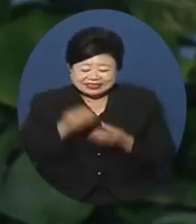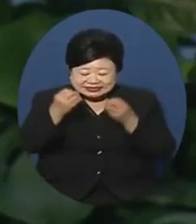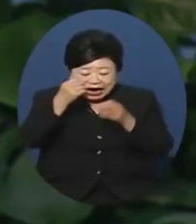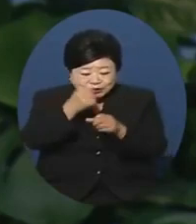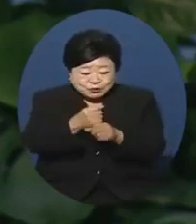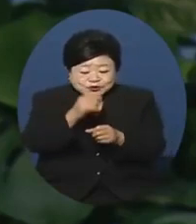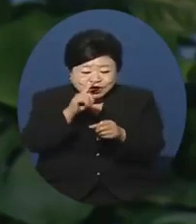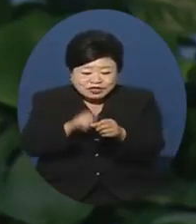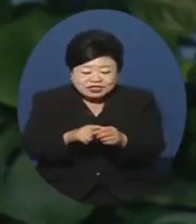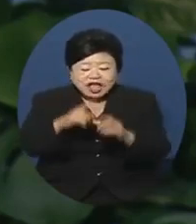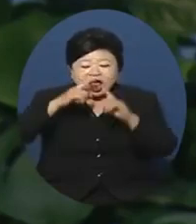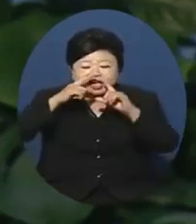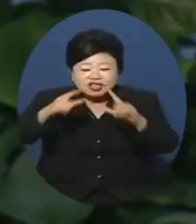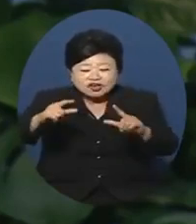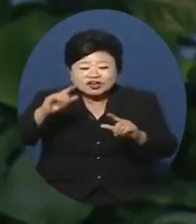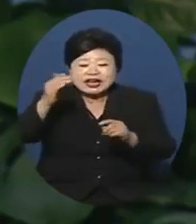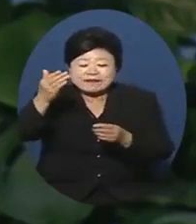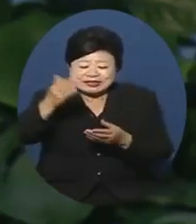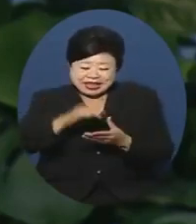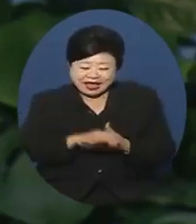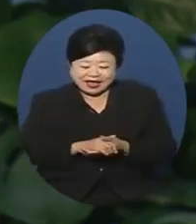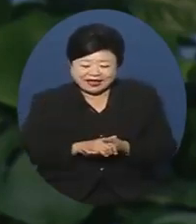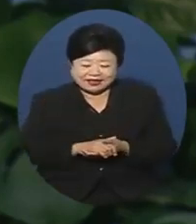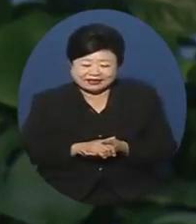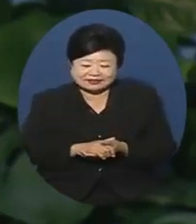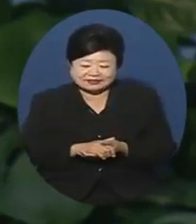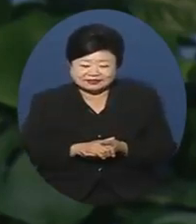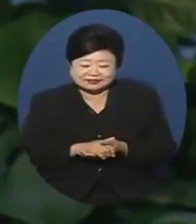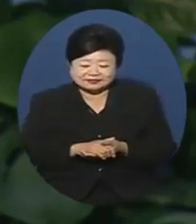창조적인 선언을 합니다.